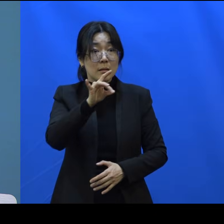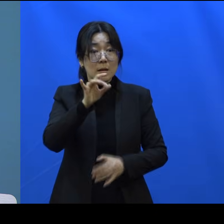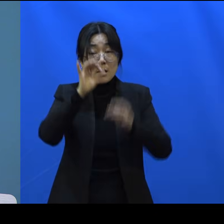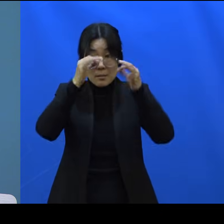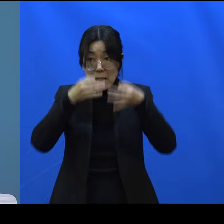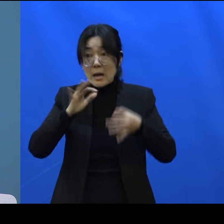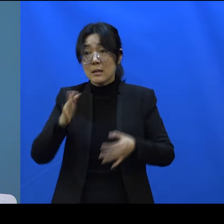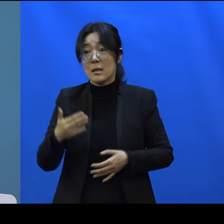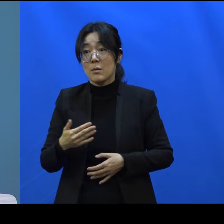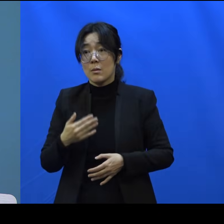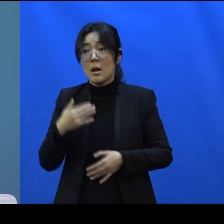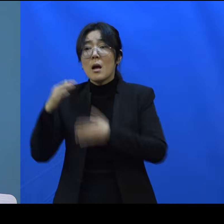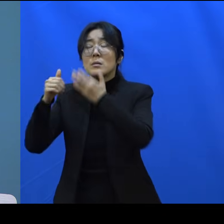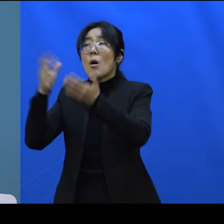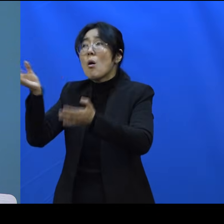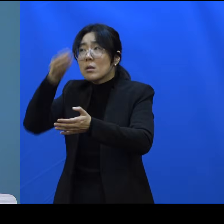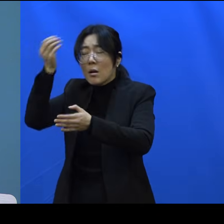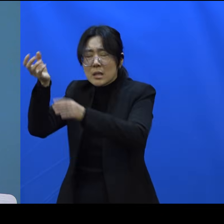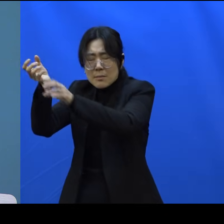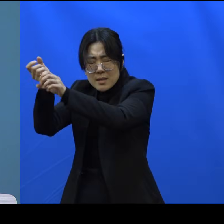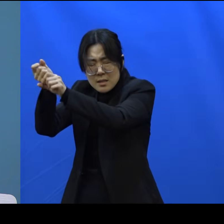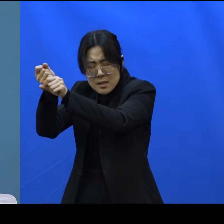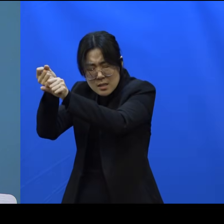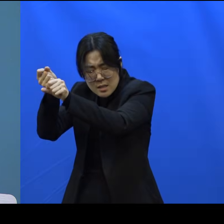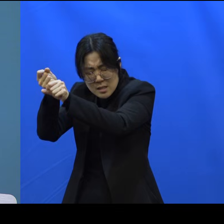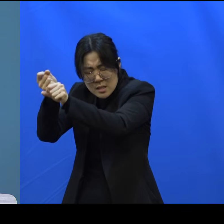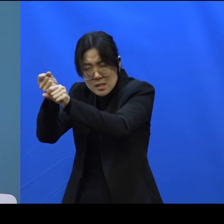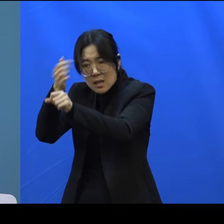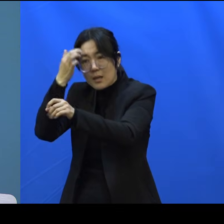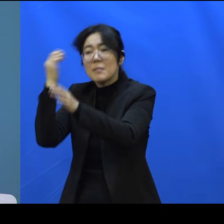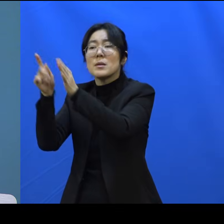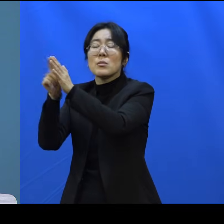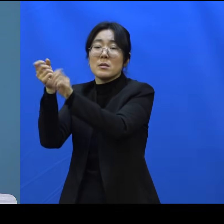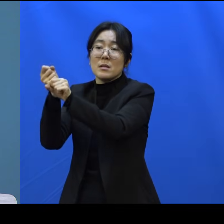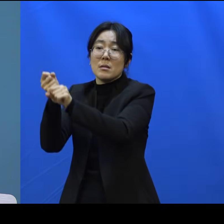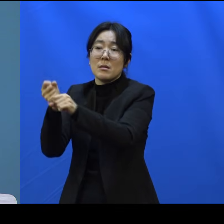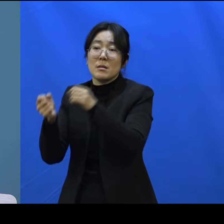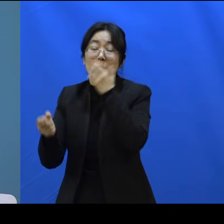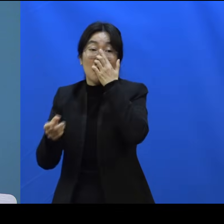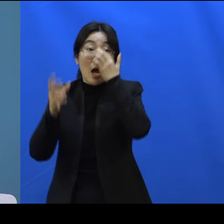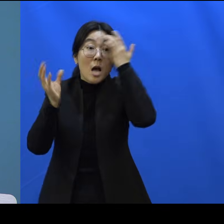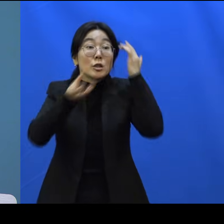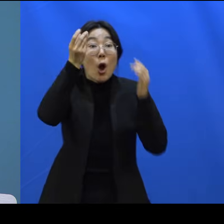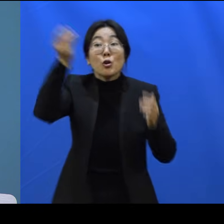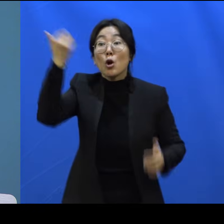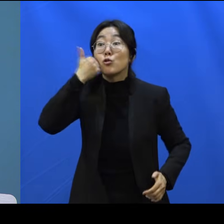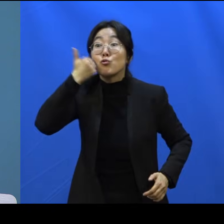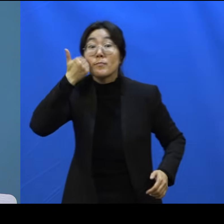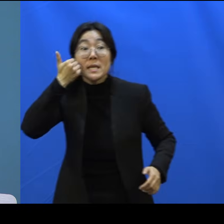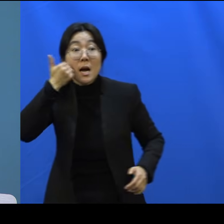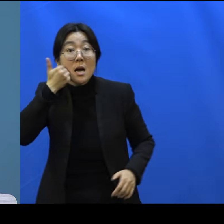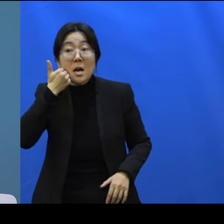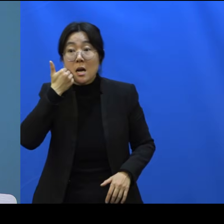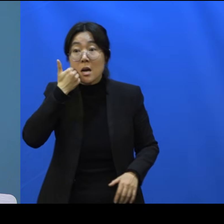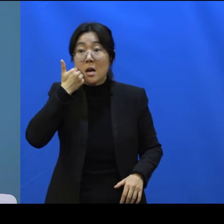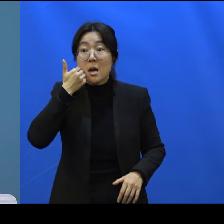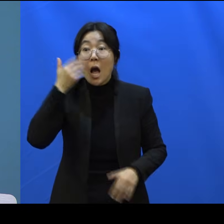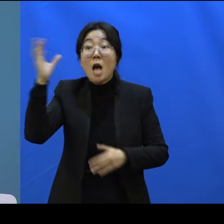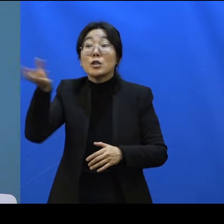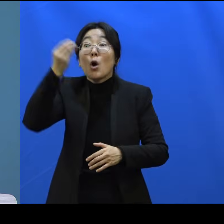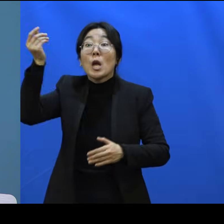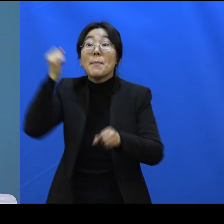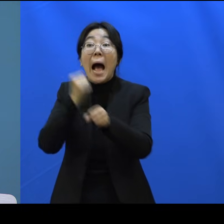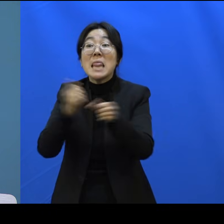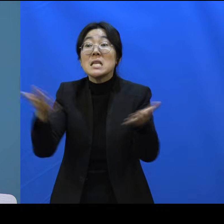성도 여러분, 성령은 어떤 분이시죠? 성령의 존재 이유, 우리를 도우시는 분이라는 거예요. 보혜사,